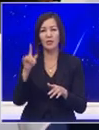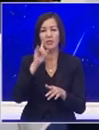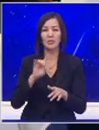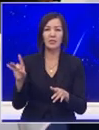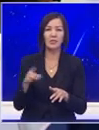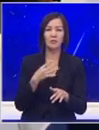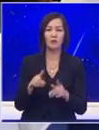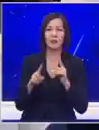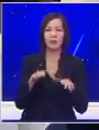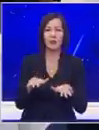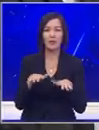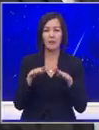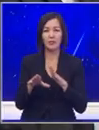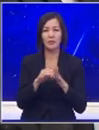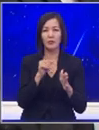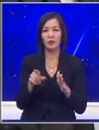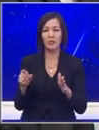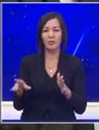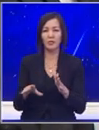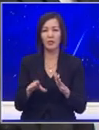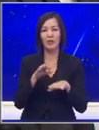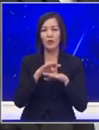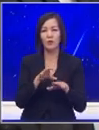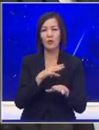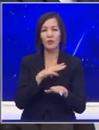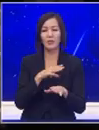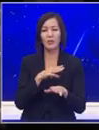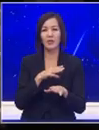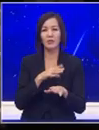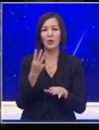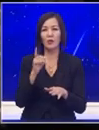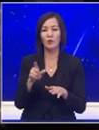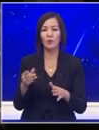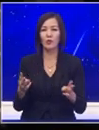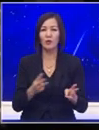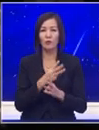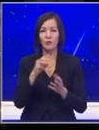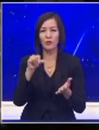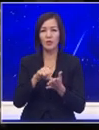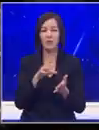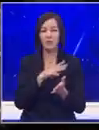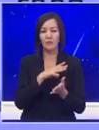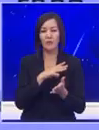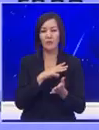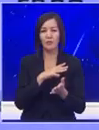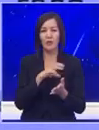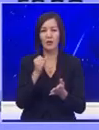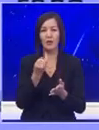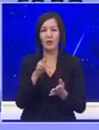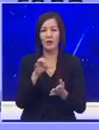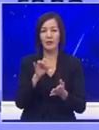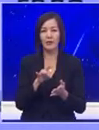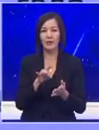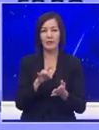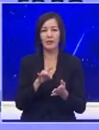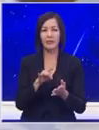Республикасы парламенті сенатының депутаттығына сайлау өтті. Сенат мандатынан 4 адам үміткер болды. Кандидаттар қатарында Айдар Башбаев, Ғали